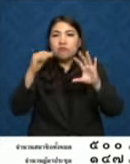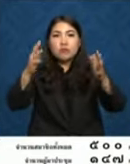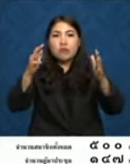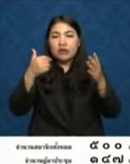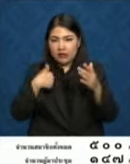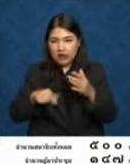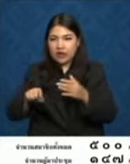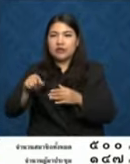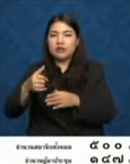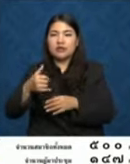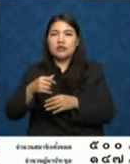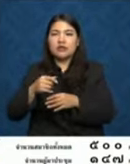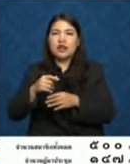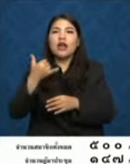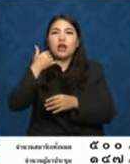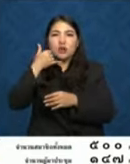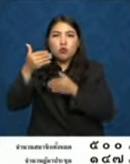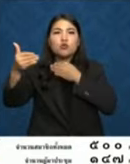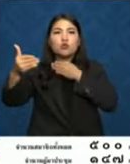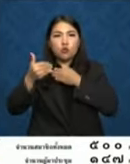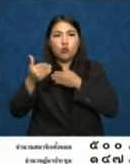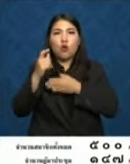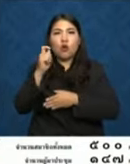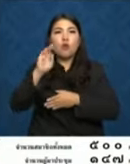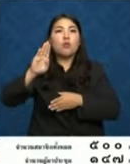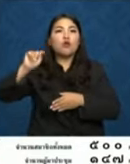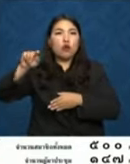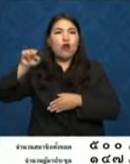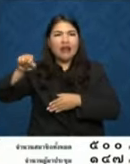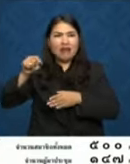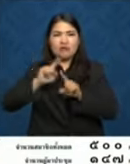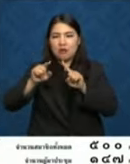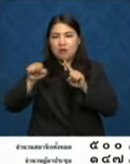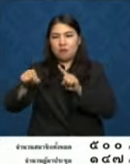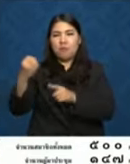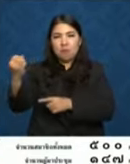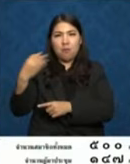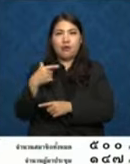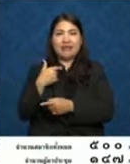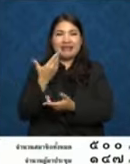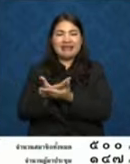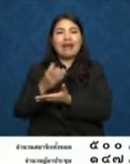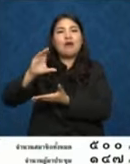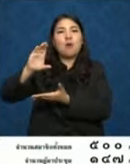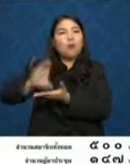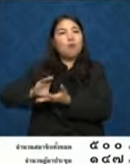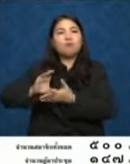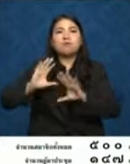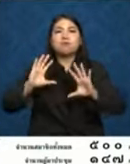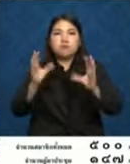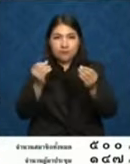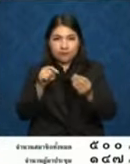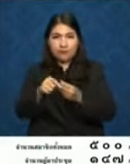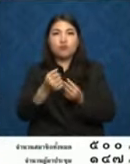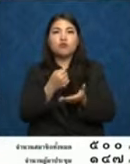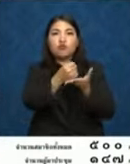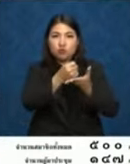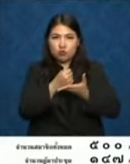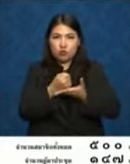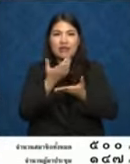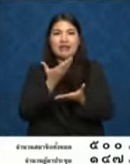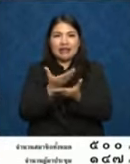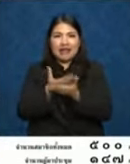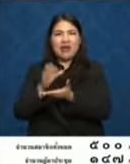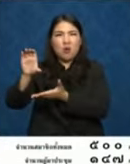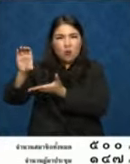ตำบลระแหงอำเภอราชหลุมแก้วแต่ได้รับคำตอบว่างบประมาณหมดครับจึงขอให้กระทรวงมหาดไทยจัดสรรงบประมาณมาบำบัดทุก